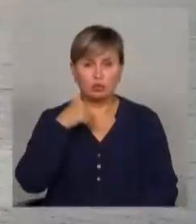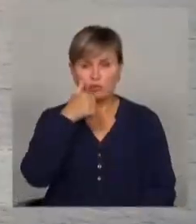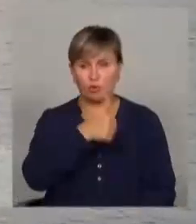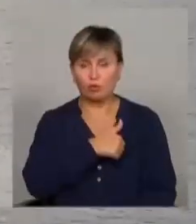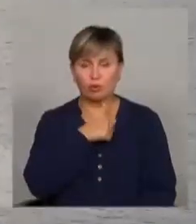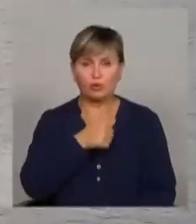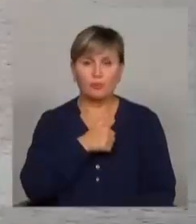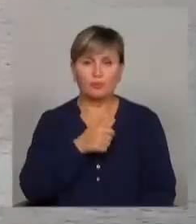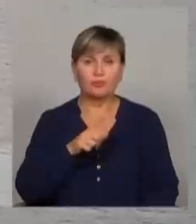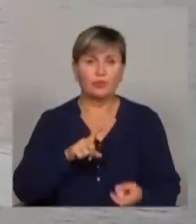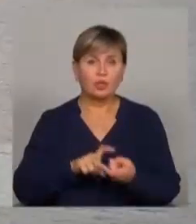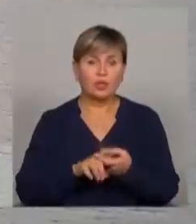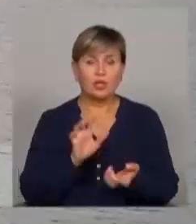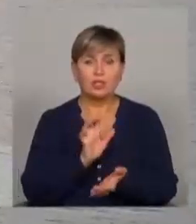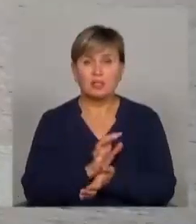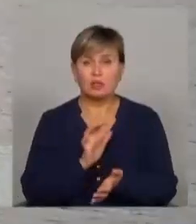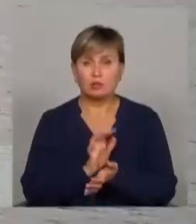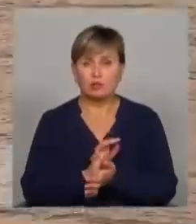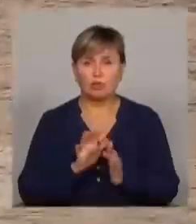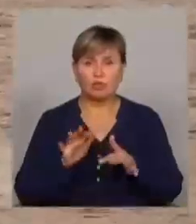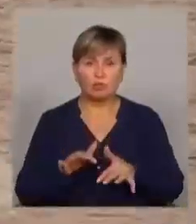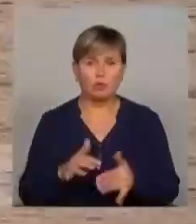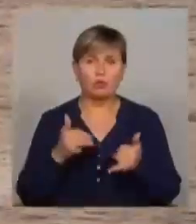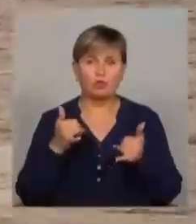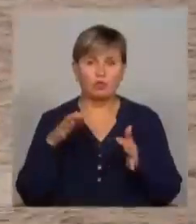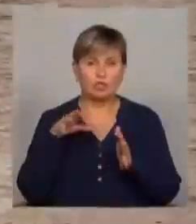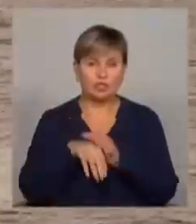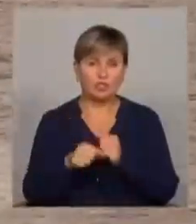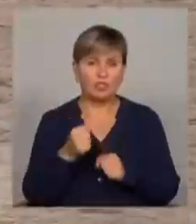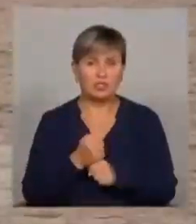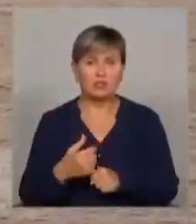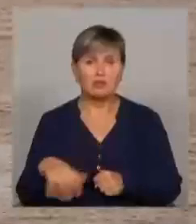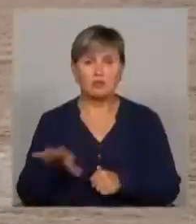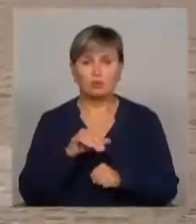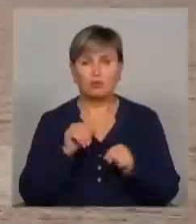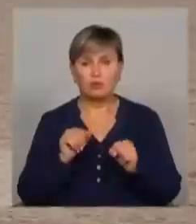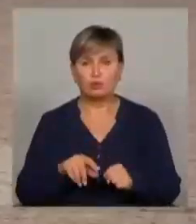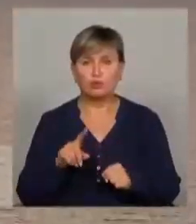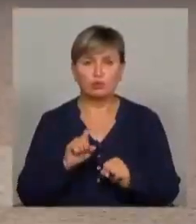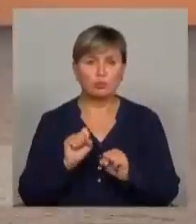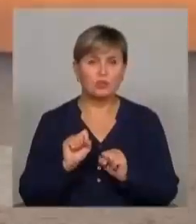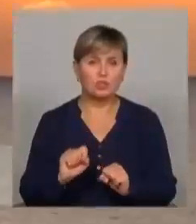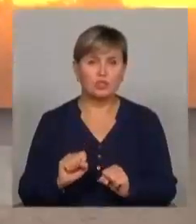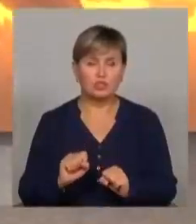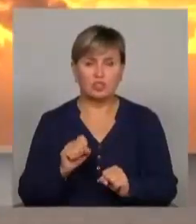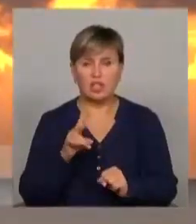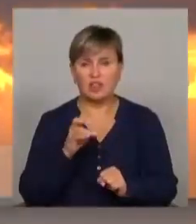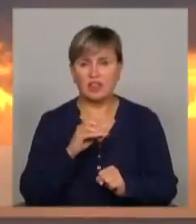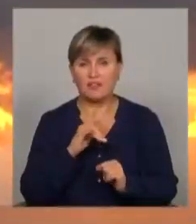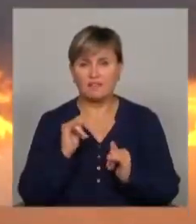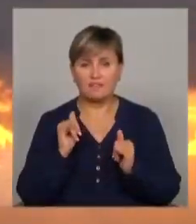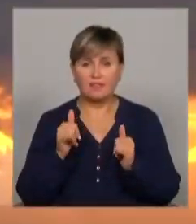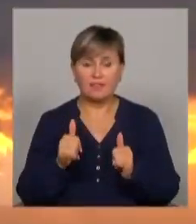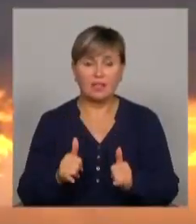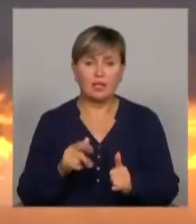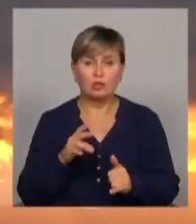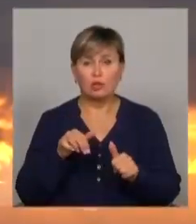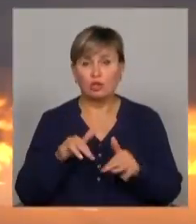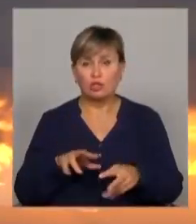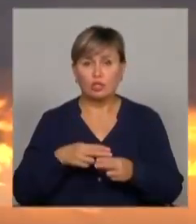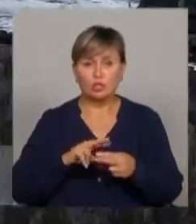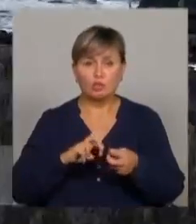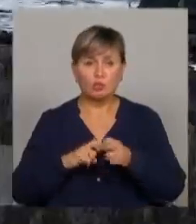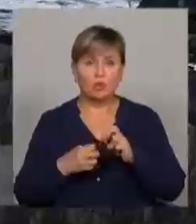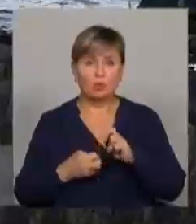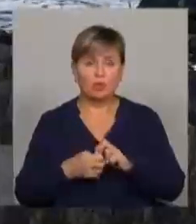А вот что касается загрязнения моря, то сейчас ведомство делает все возможное, чтобы предотвратить разливы нефти. Однако, чтобы решить экологические